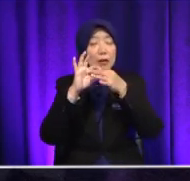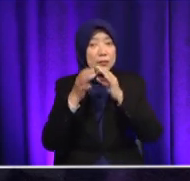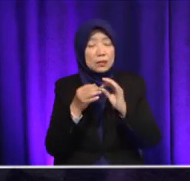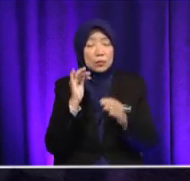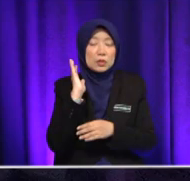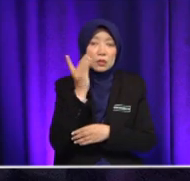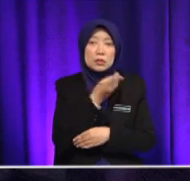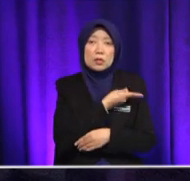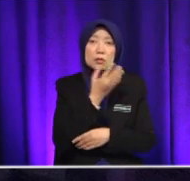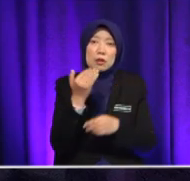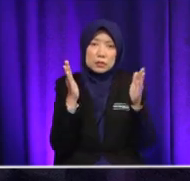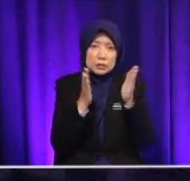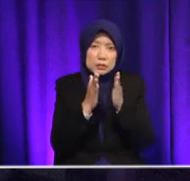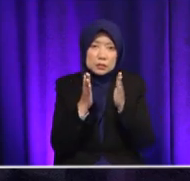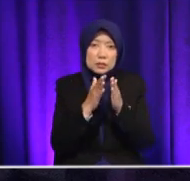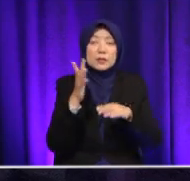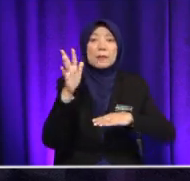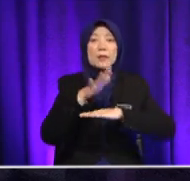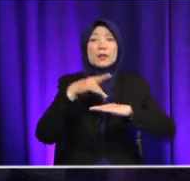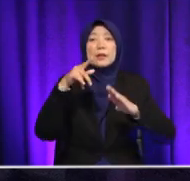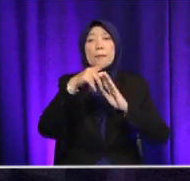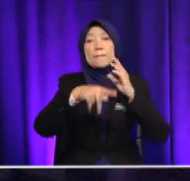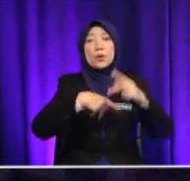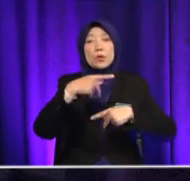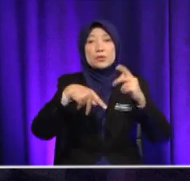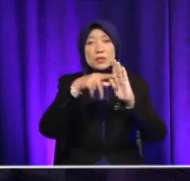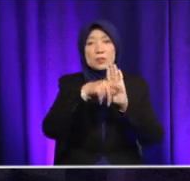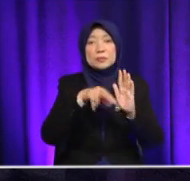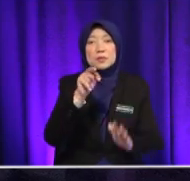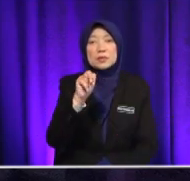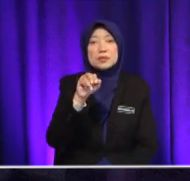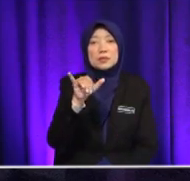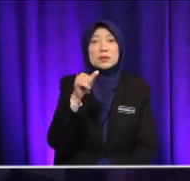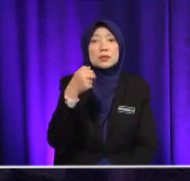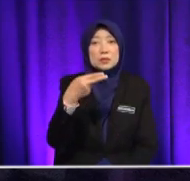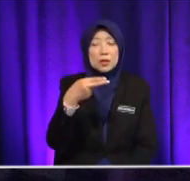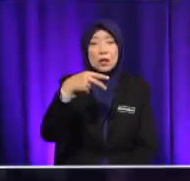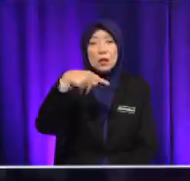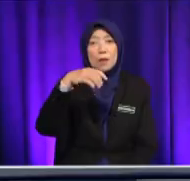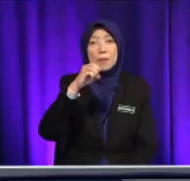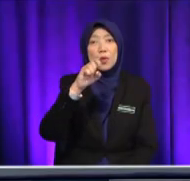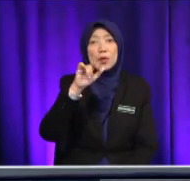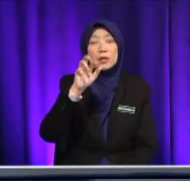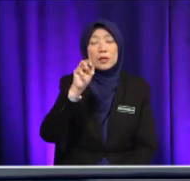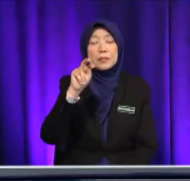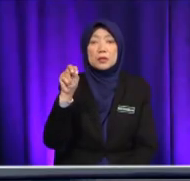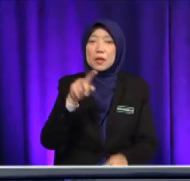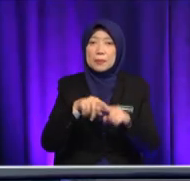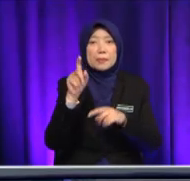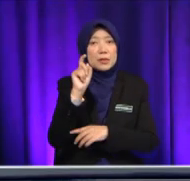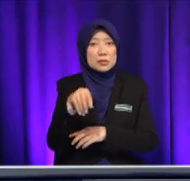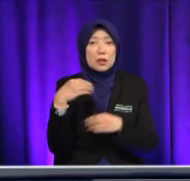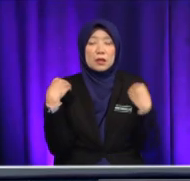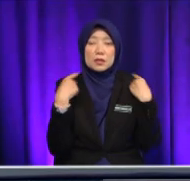kecil-kecilkan dia dan kita panggil dia sebagai proses penyah pempolimeran. Tapi kena ada melalui tindak